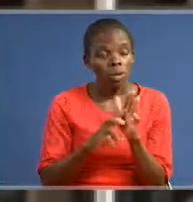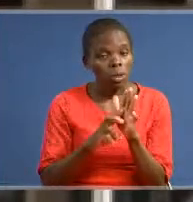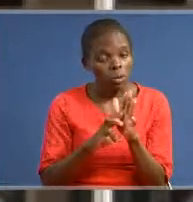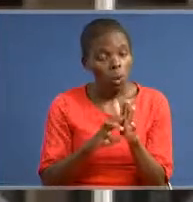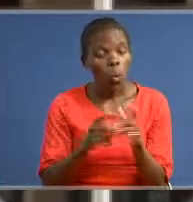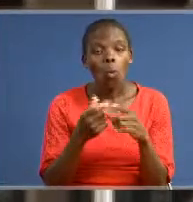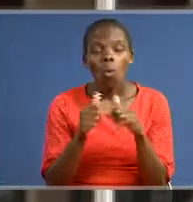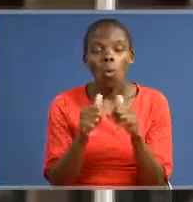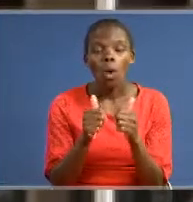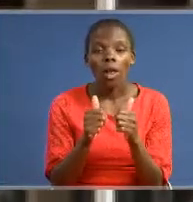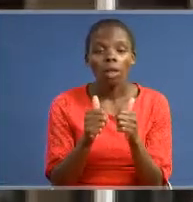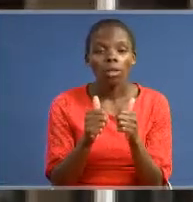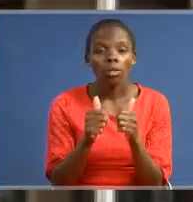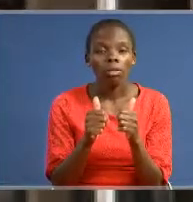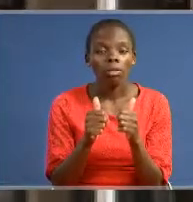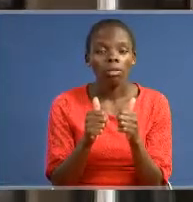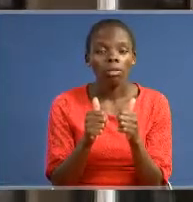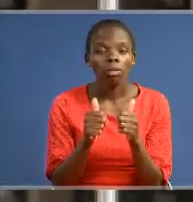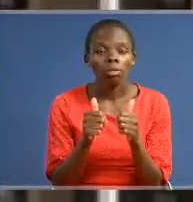wakilishwa vilivyo katika